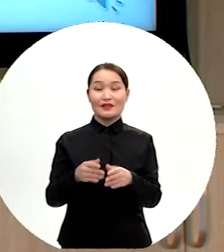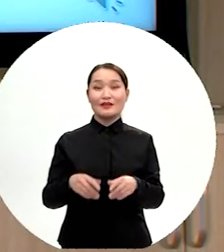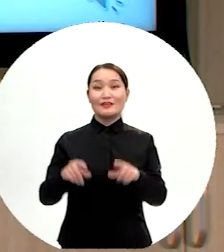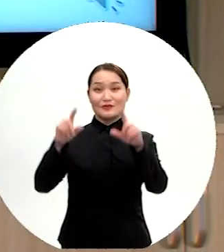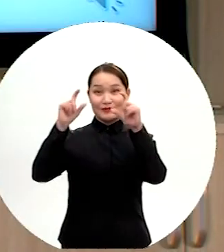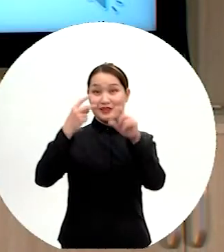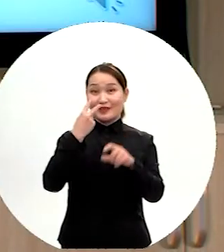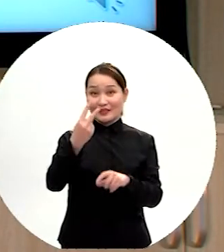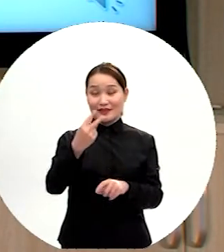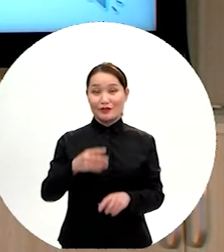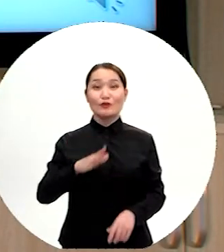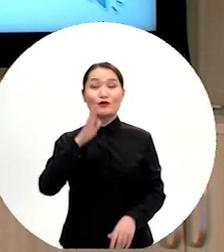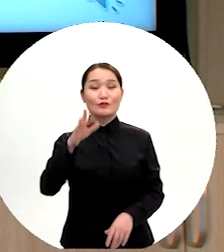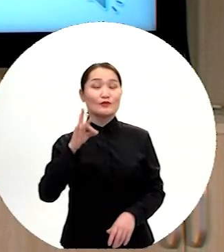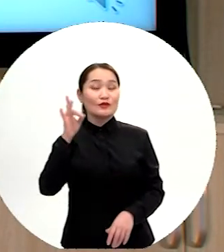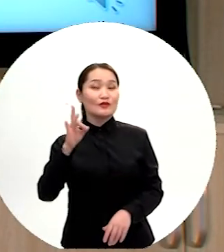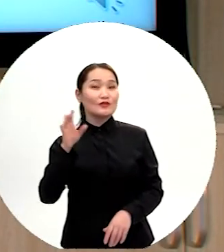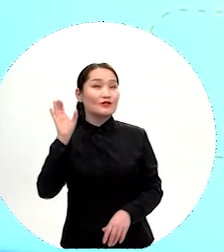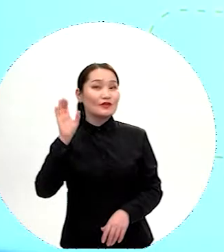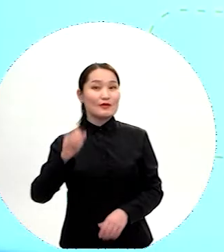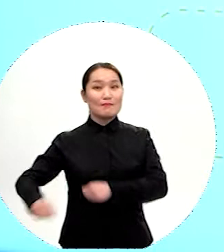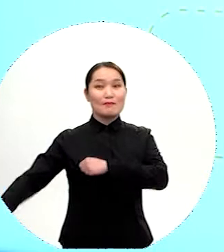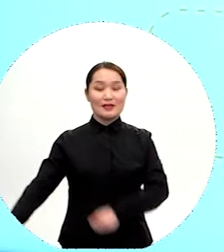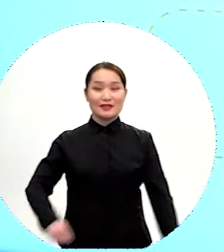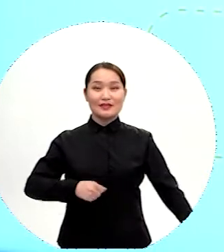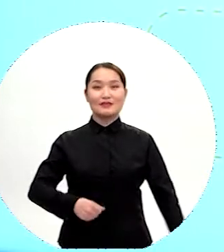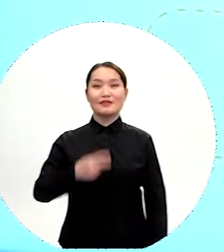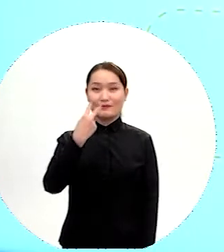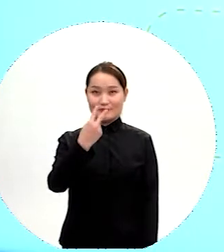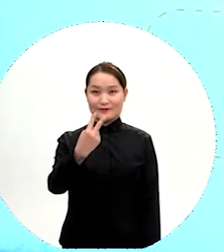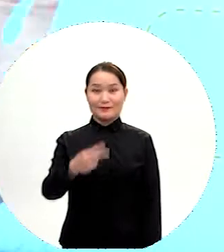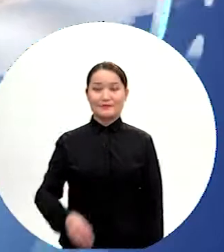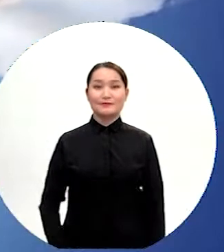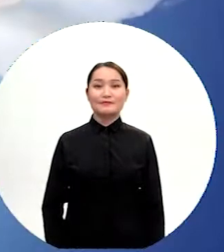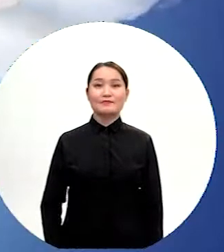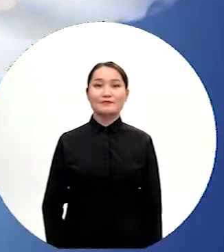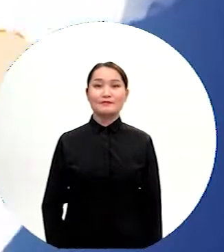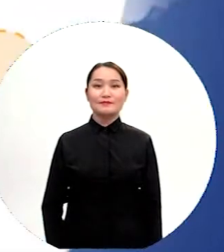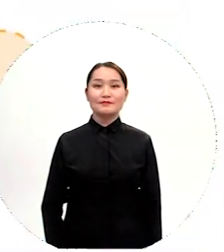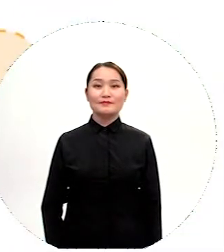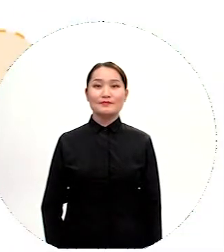хамтдаа зураглалаа харан хөгжмөө сонсоод маршаар алхацгаая.